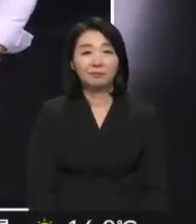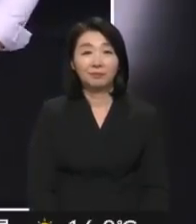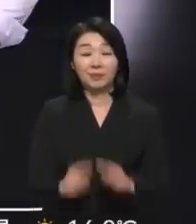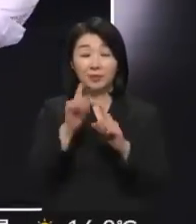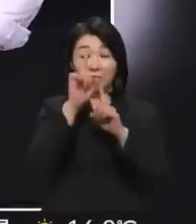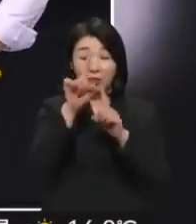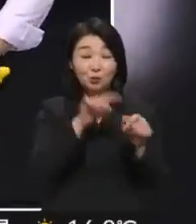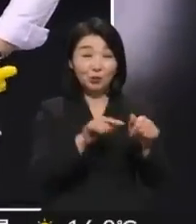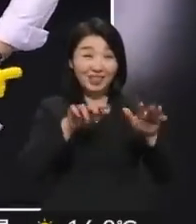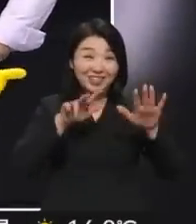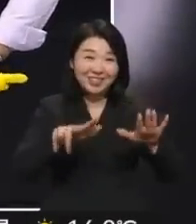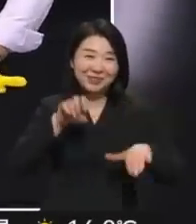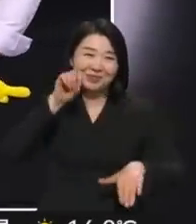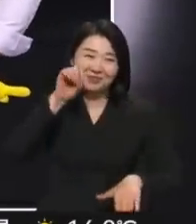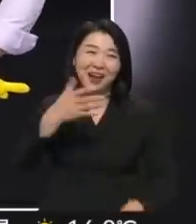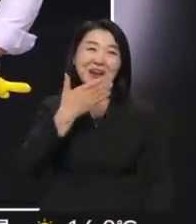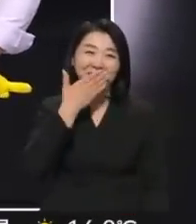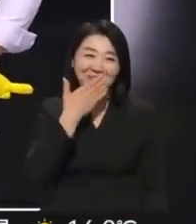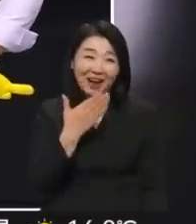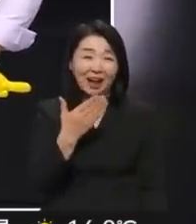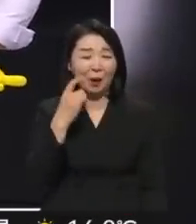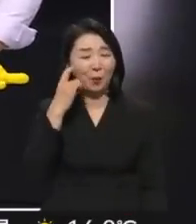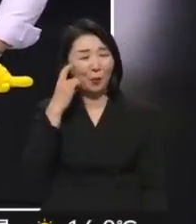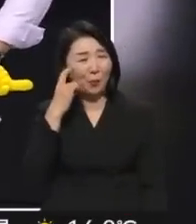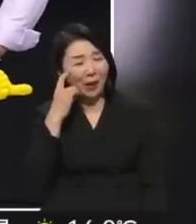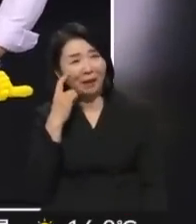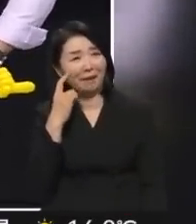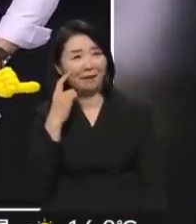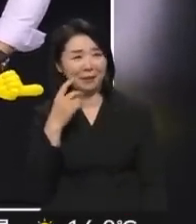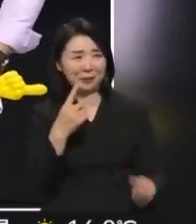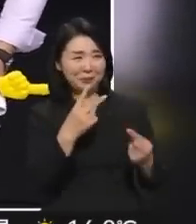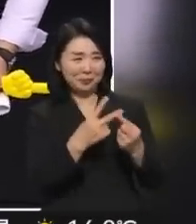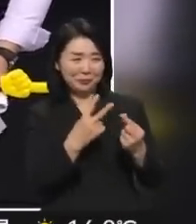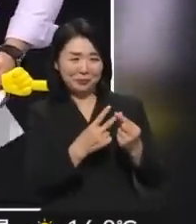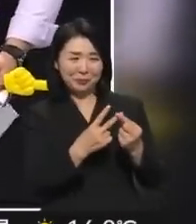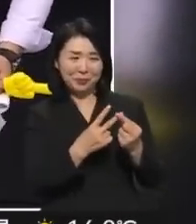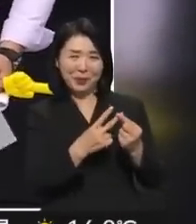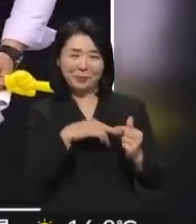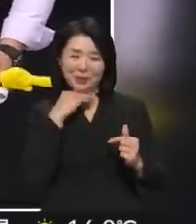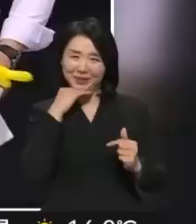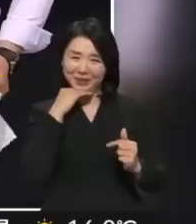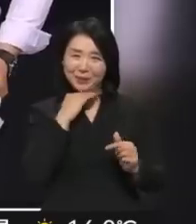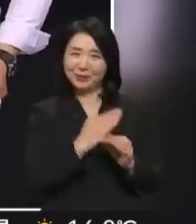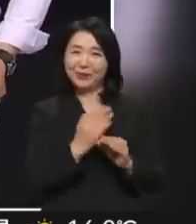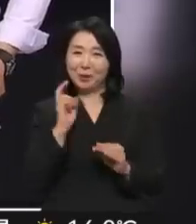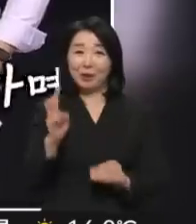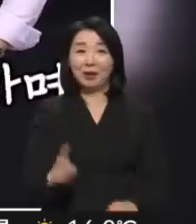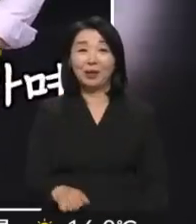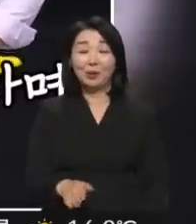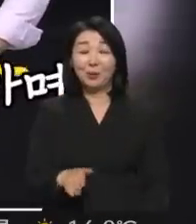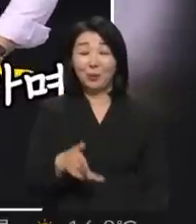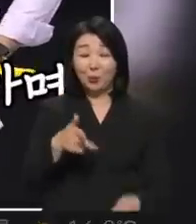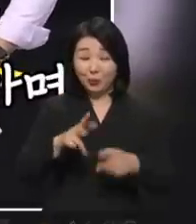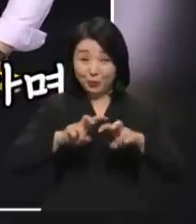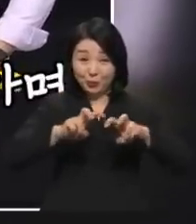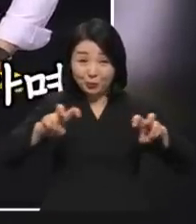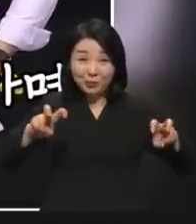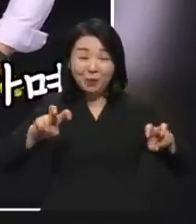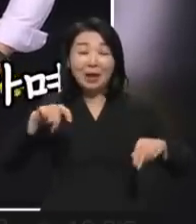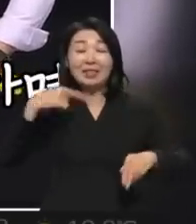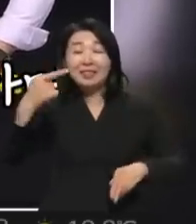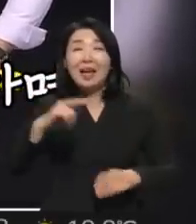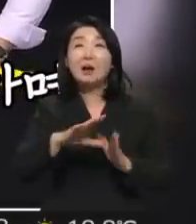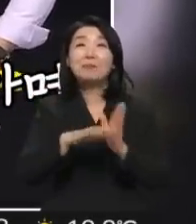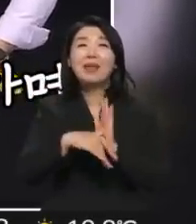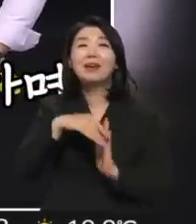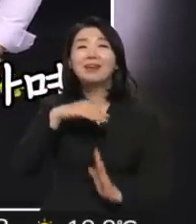이준석의 이제는 말할 수 있다. 왠지 시즌2도 출격되기 중일 듯한데요. 오늘 주민 한마디는 다음 시즌을